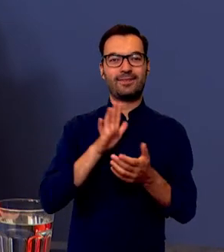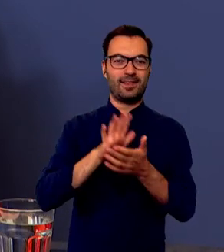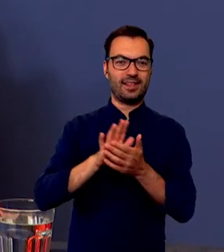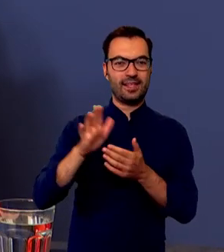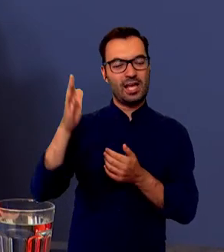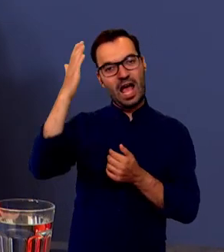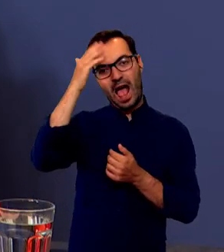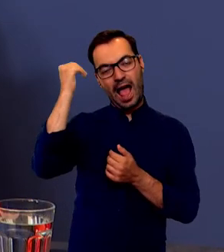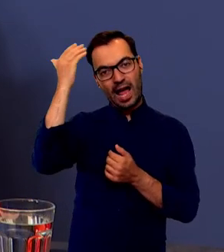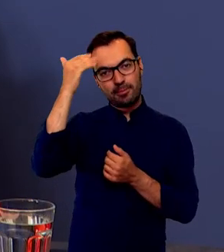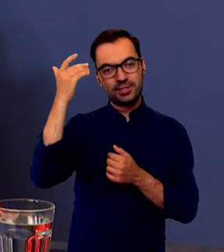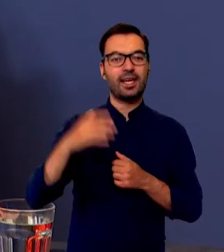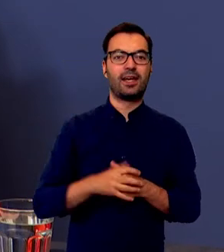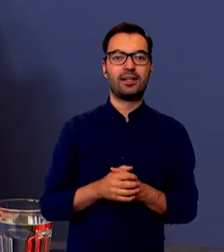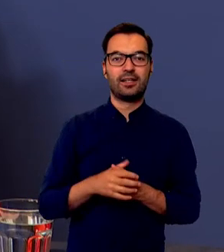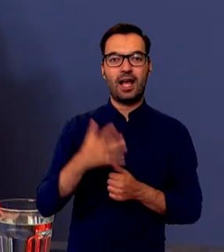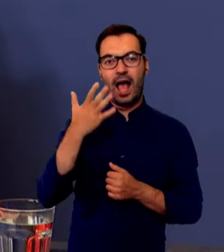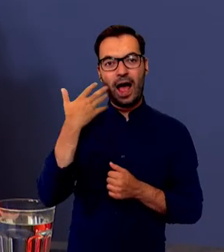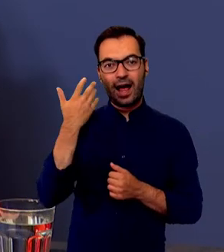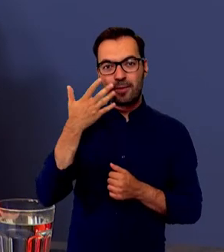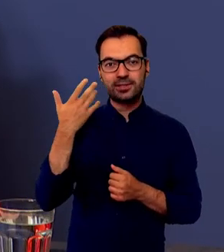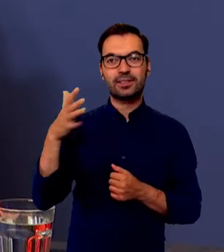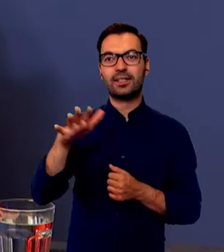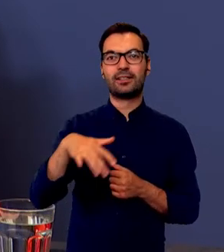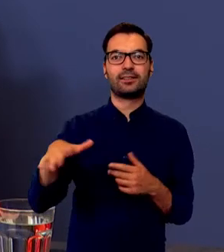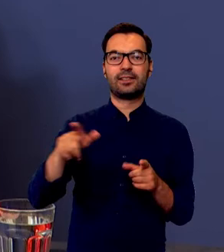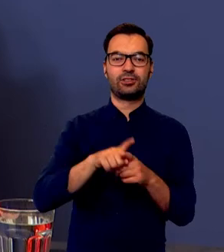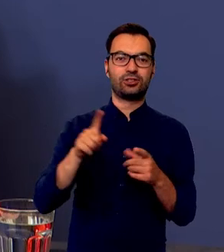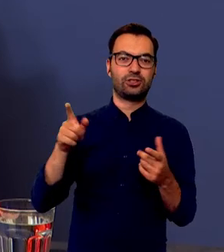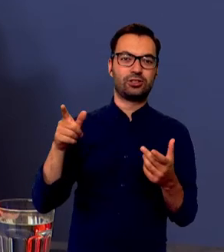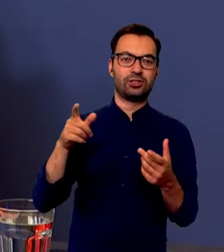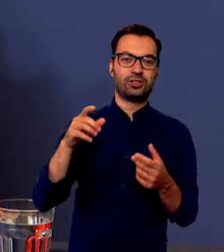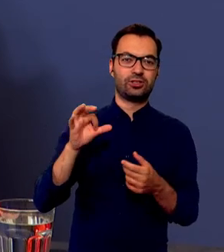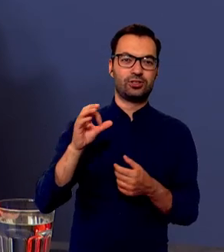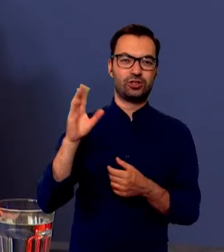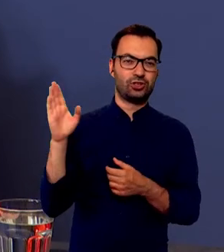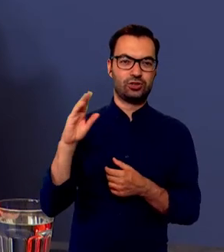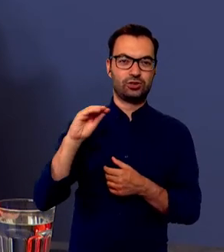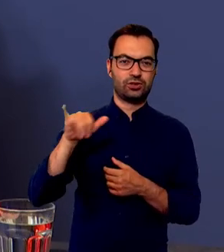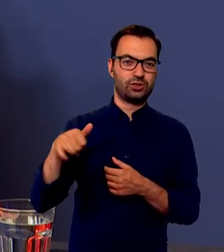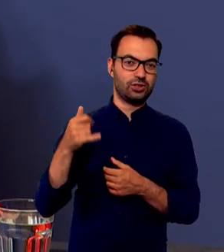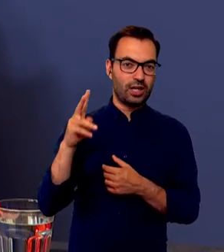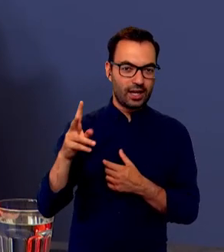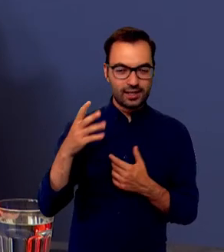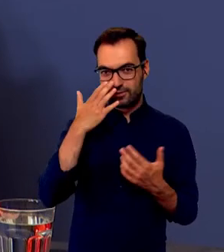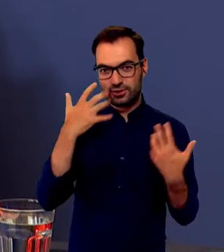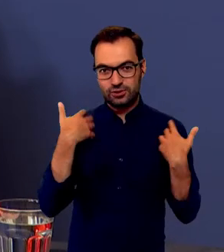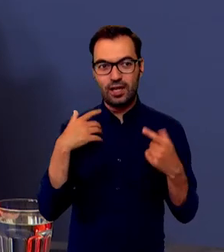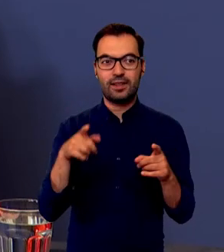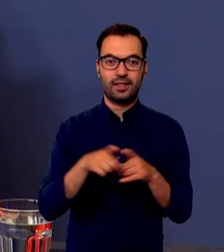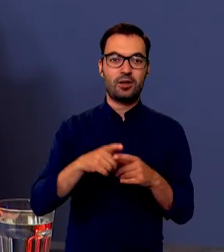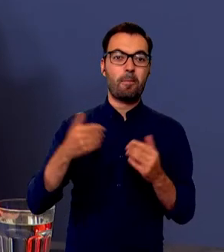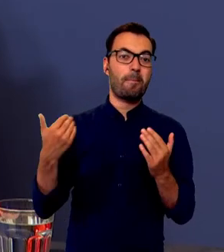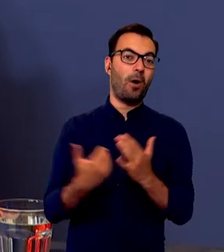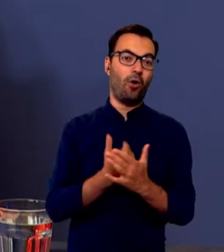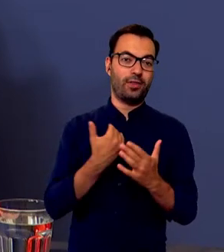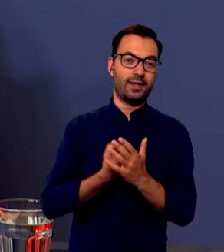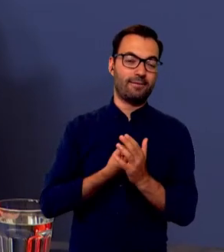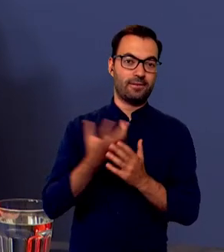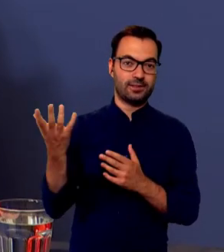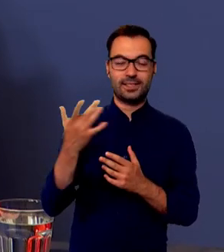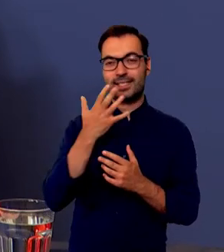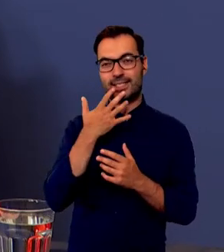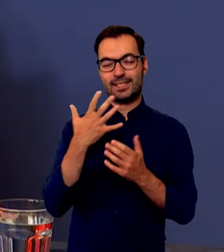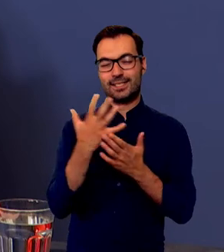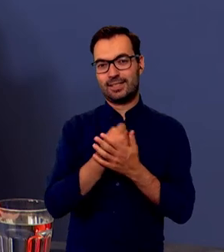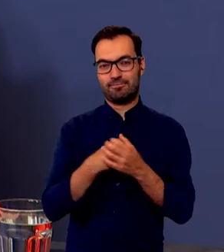takiej codzienności związanej z arabskimi szejkami, więc no i modelkami, które wyjeżdżają na różne intratne kontrakty i marzą o tym,